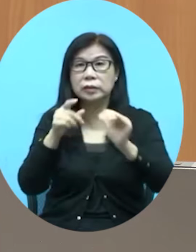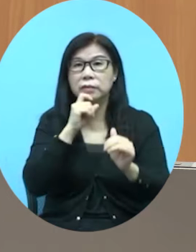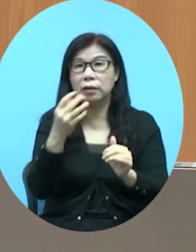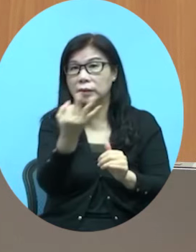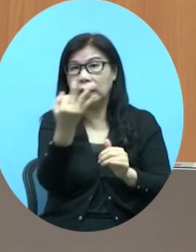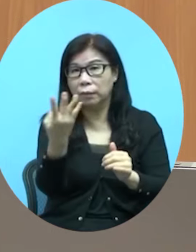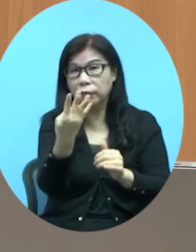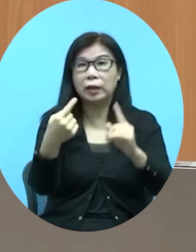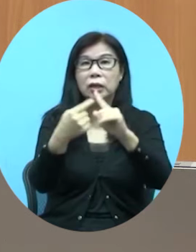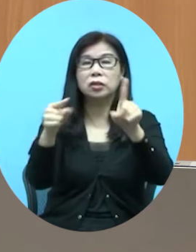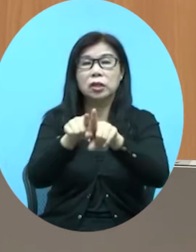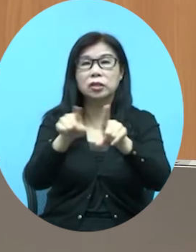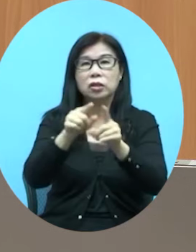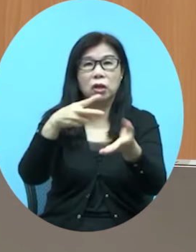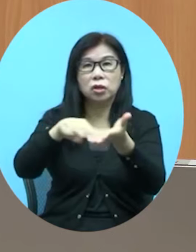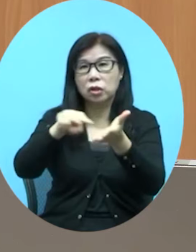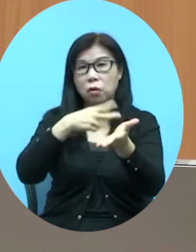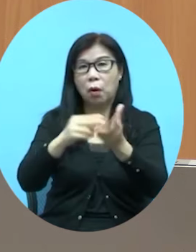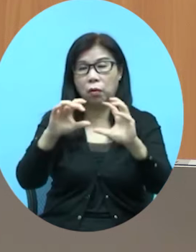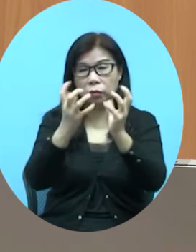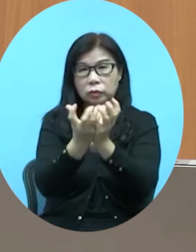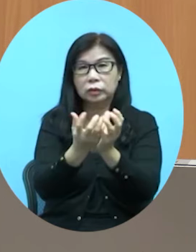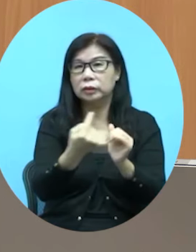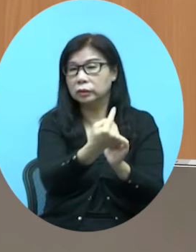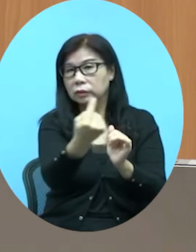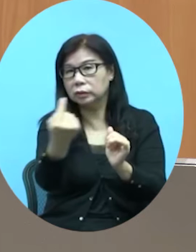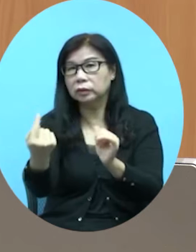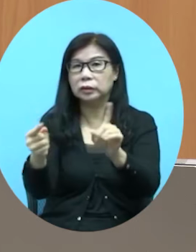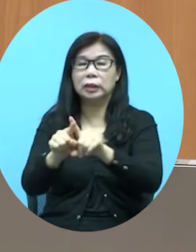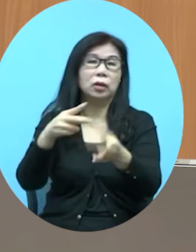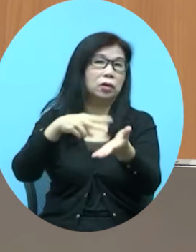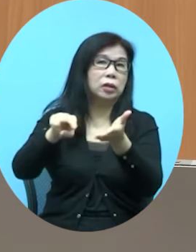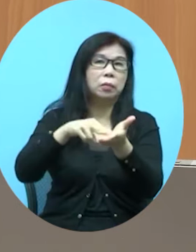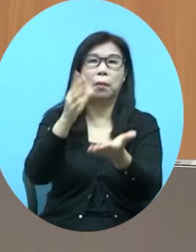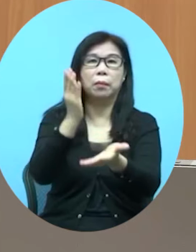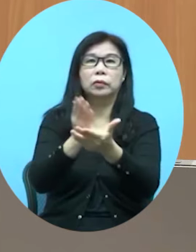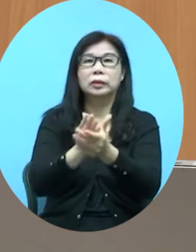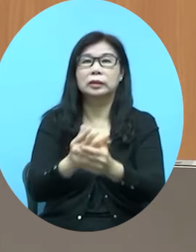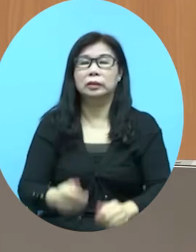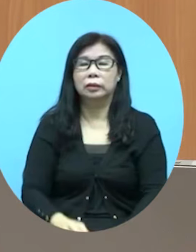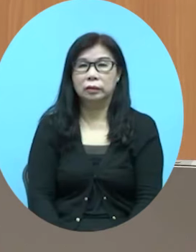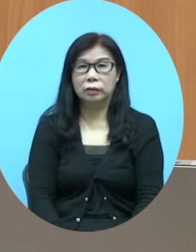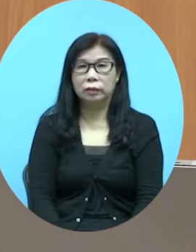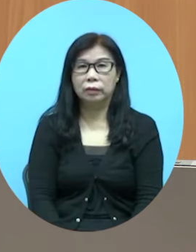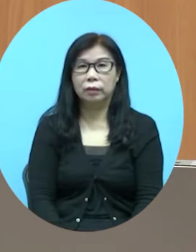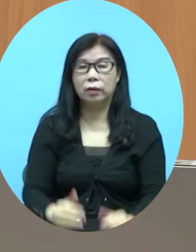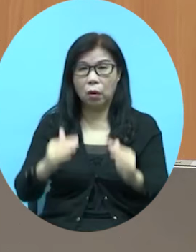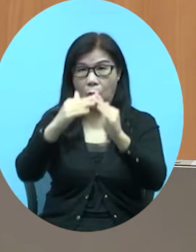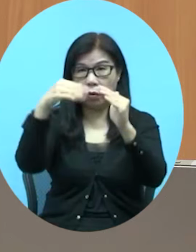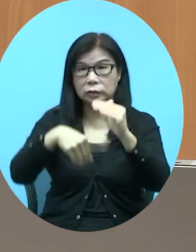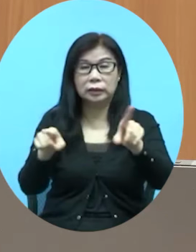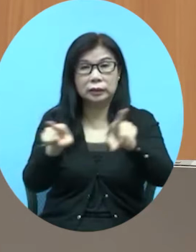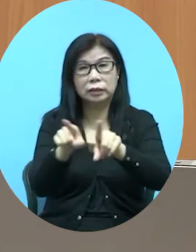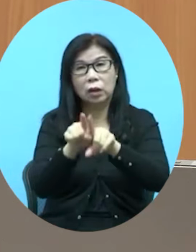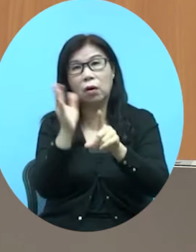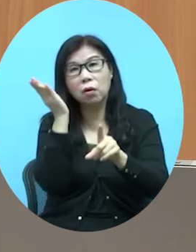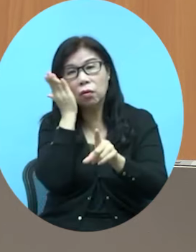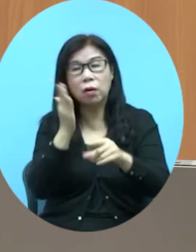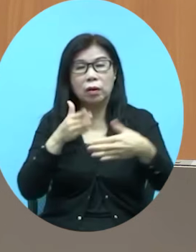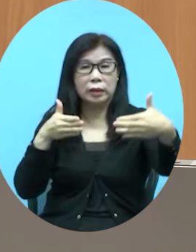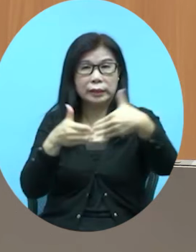是跳舞群组的人士当然就不是个个是去跳舞就是因为住在一起都是